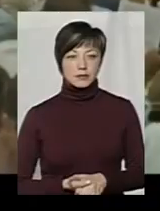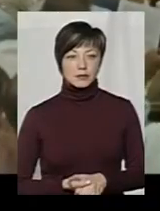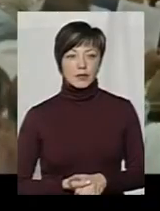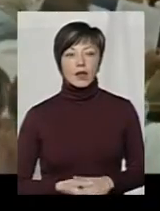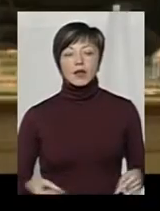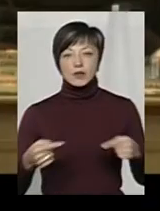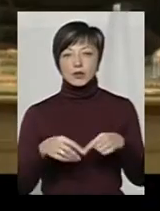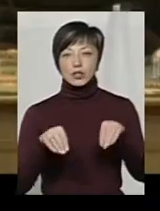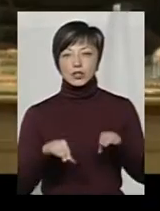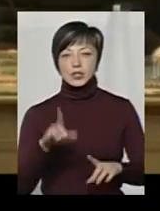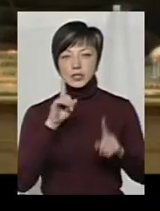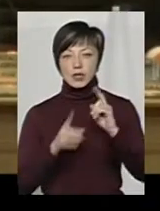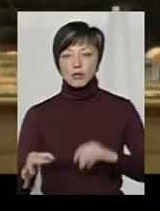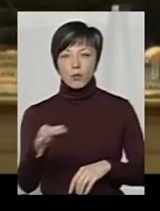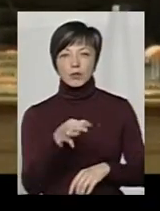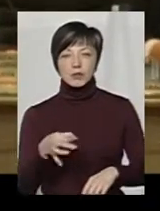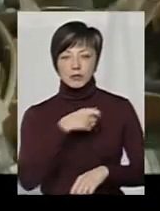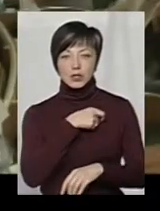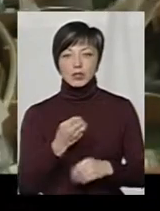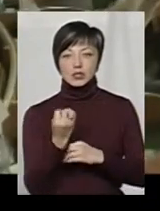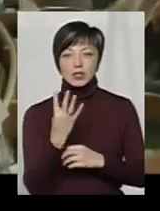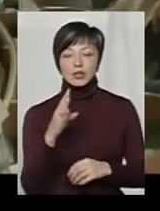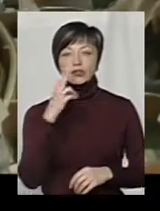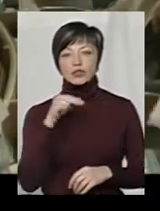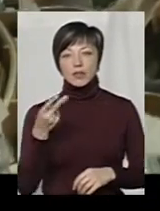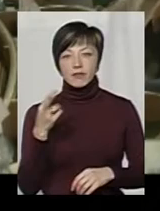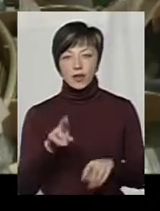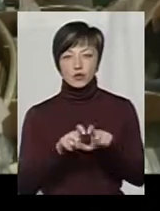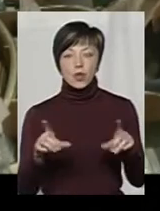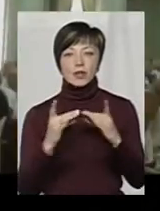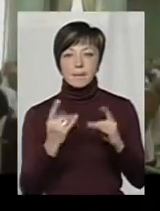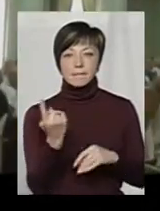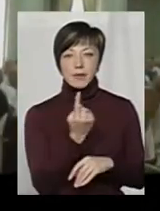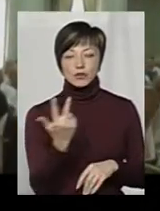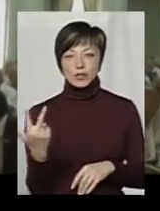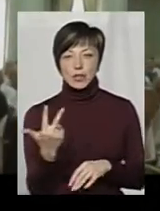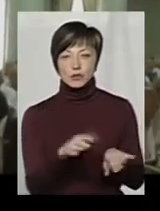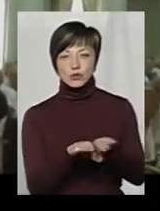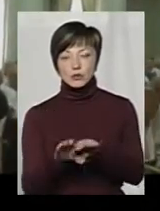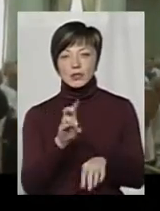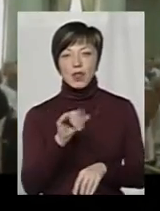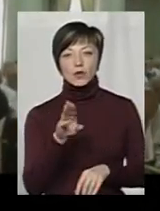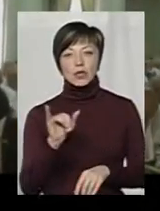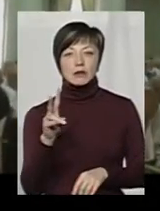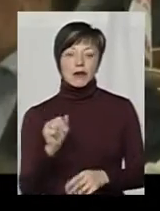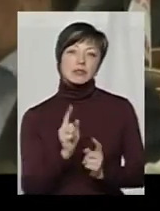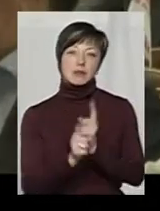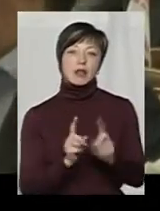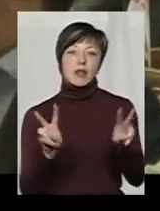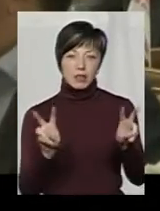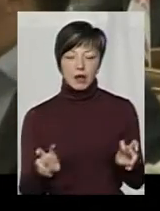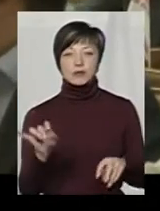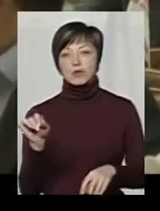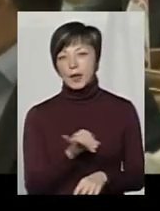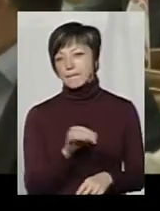Відповідно до рішення сесії обласної ради, яка відбулась 14 червня, школа-інтернат 1-3 ступенів «Славутинка» змінила назву і